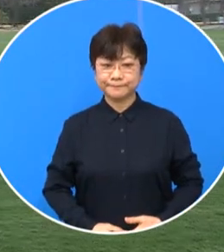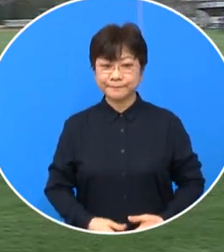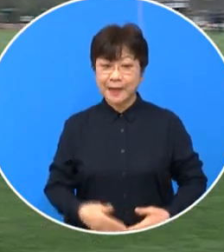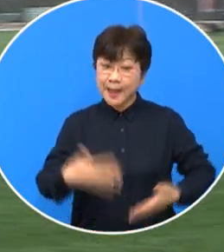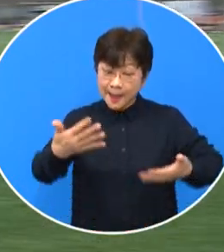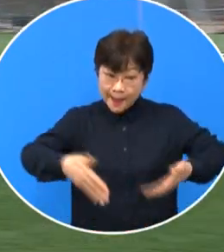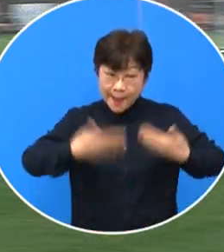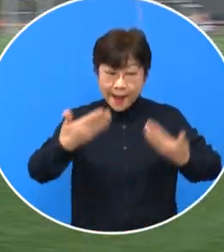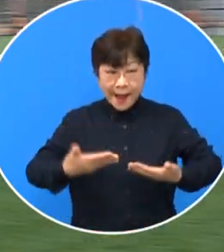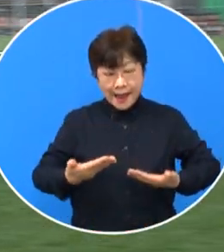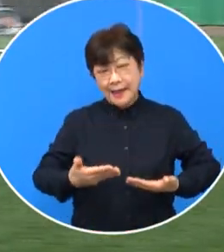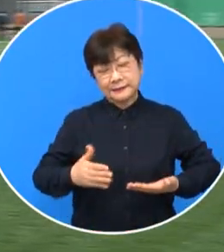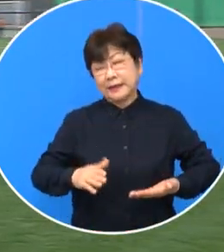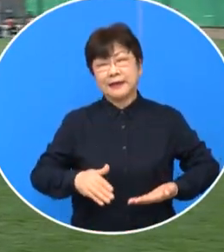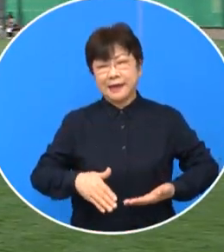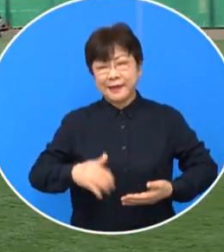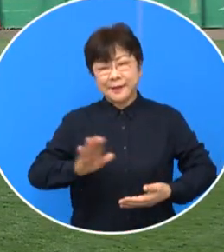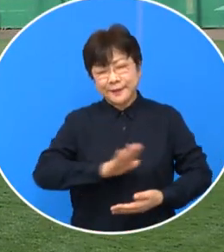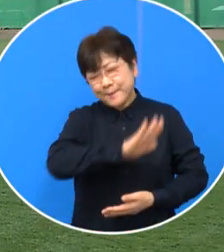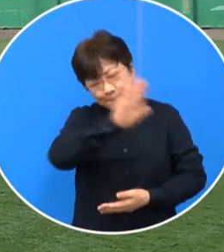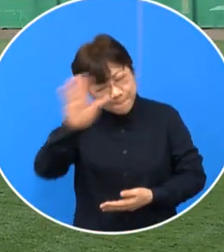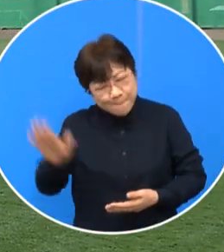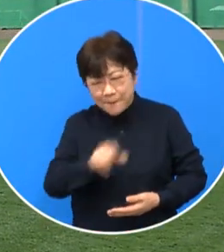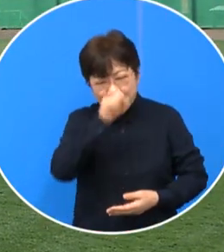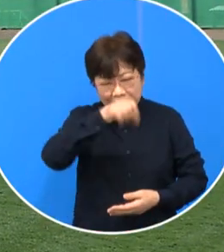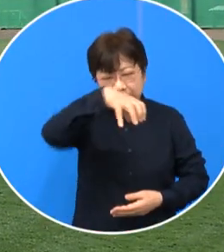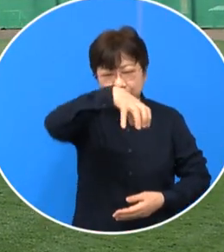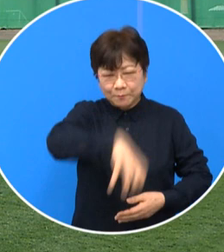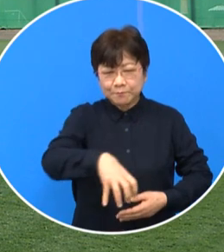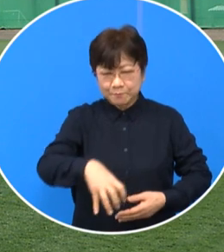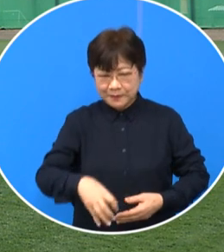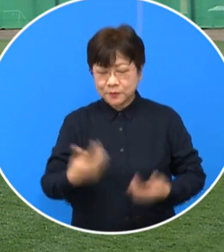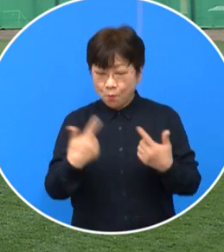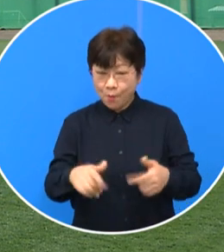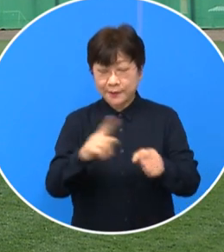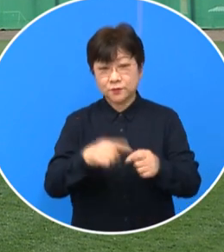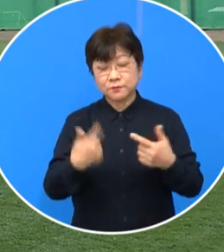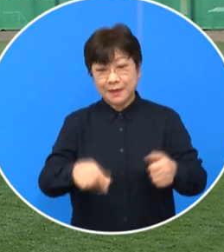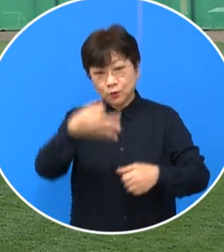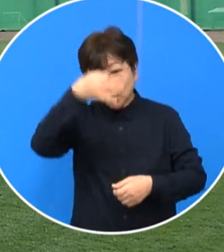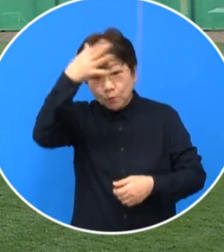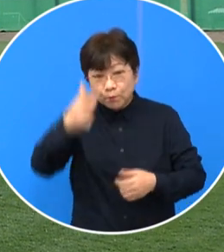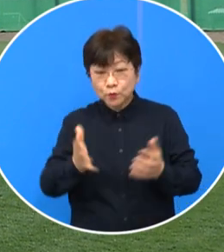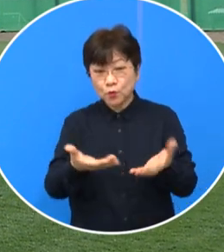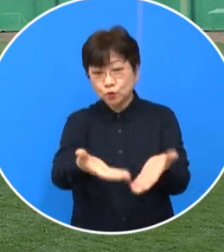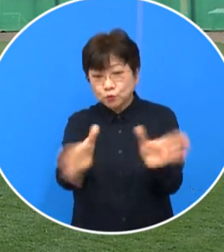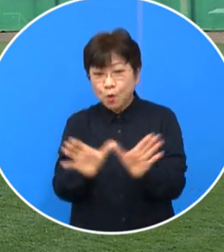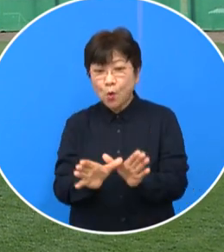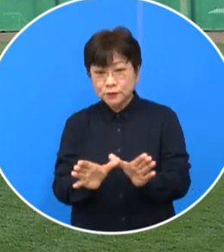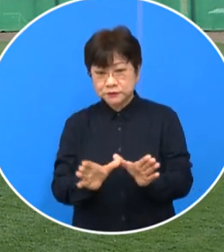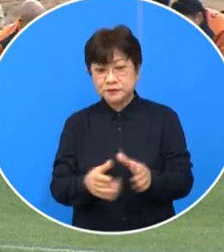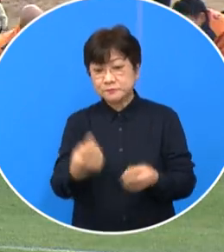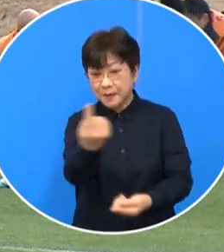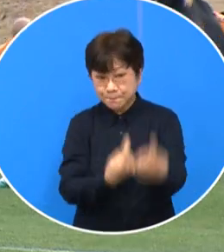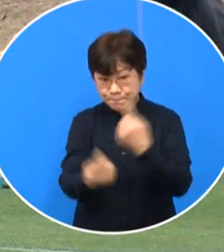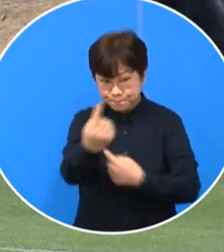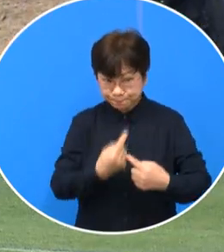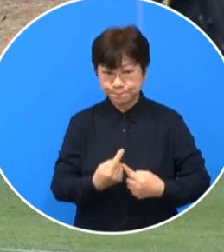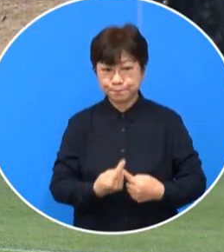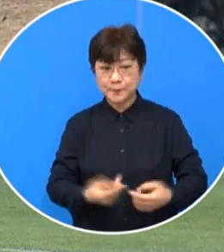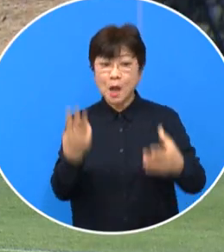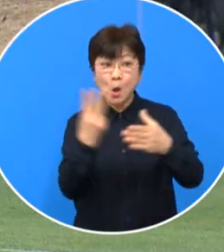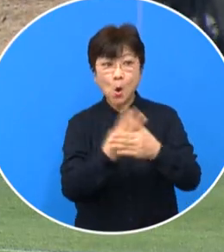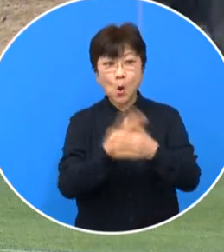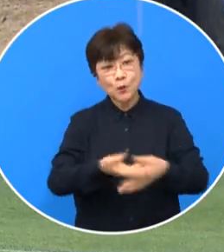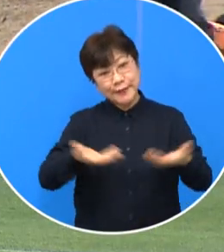温暖な気候に恵まれた鹿児島県には毎年多くのプロスポーツチームがキャンプに訪れます。また